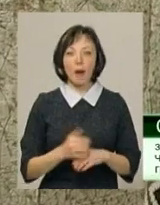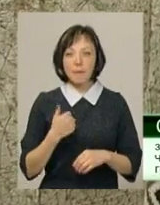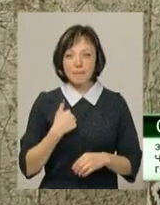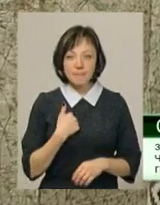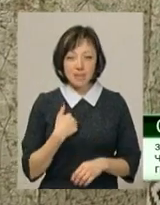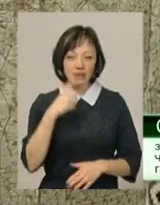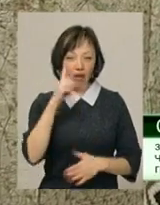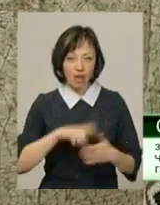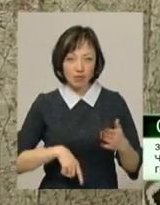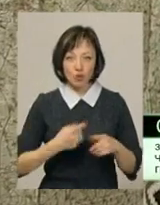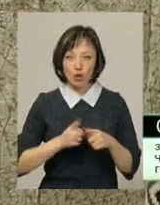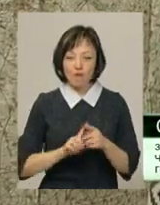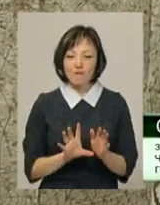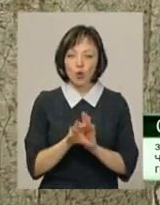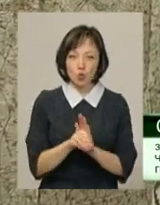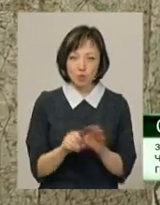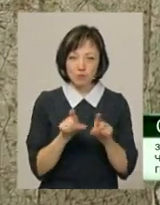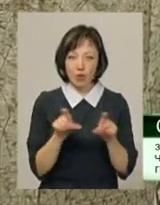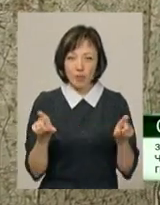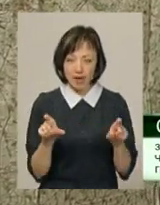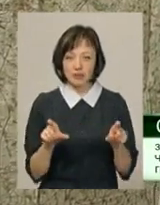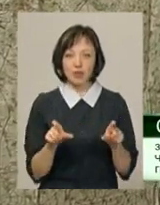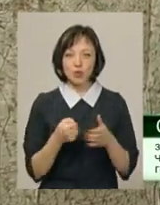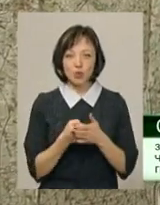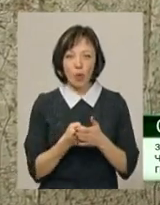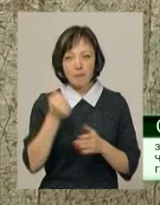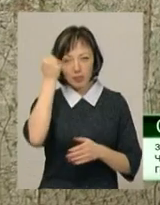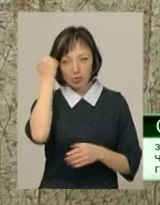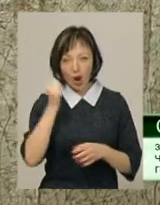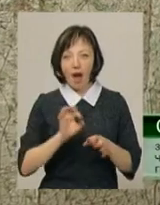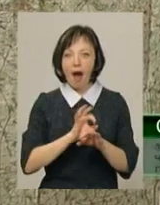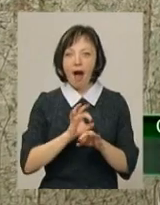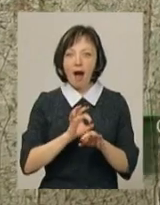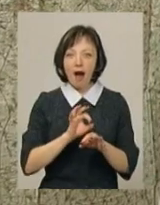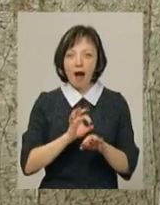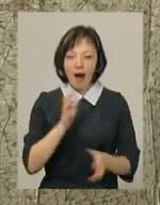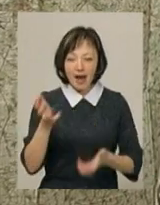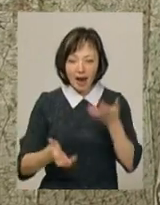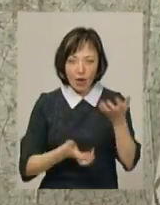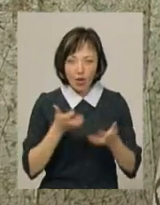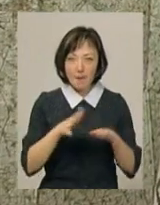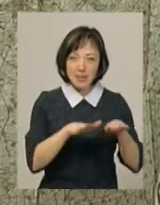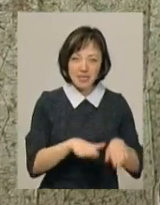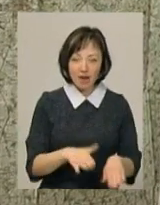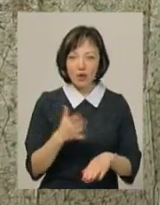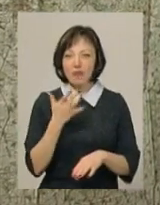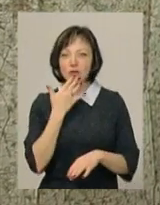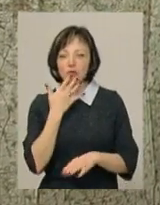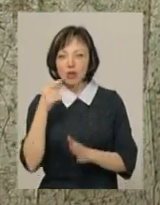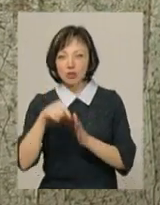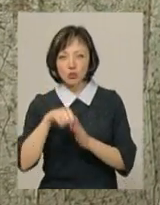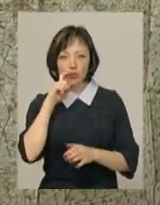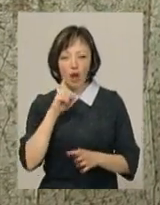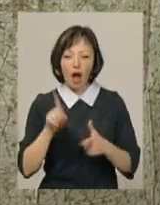включимо цей об'єкт до пам'яток археології місцевого, а далі національного значення України, навіть занести до